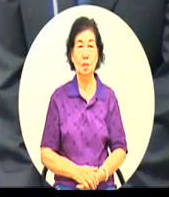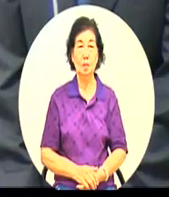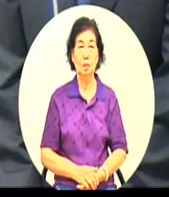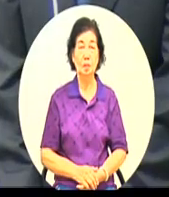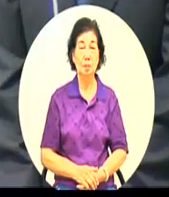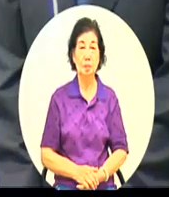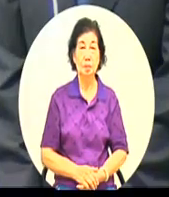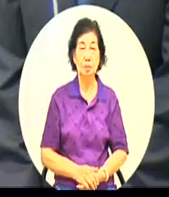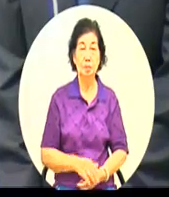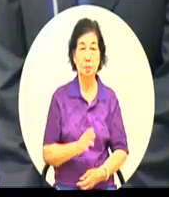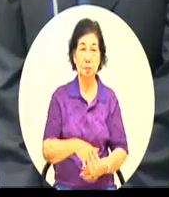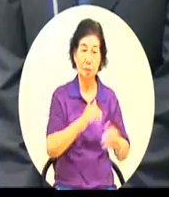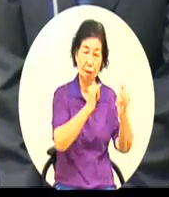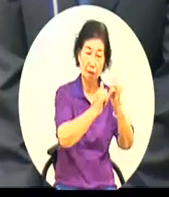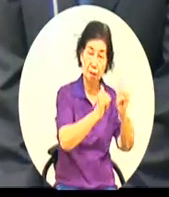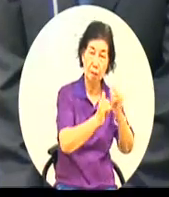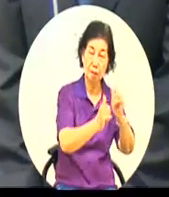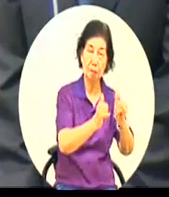人民百姓